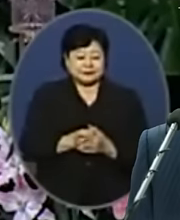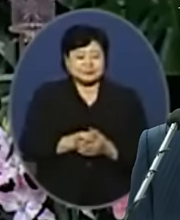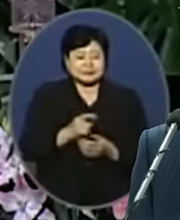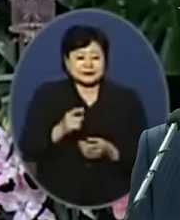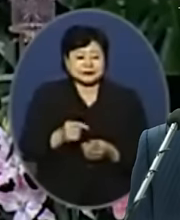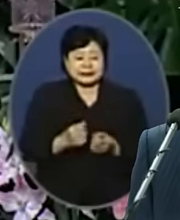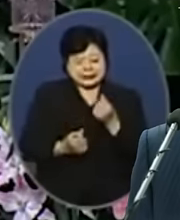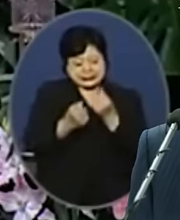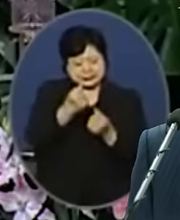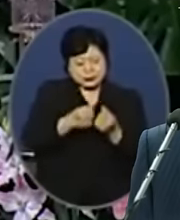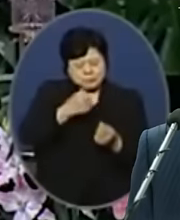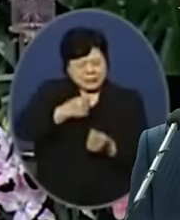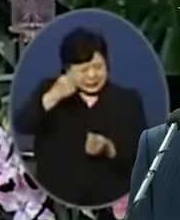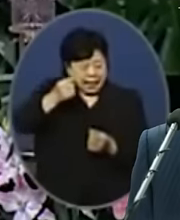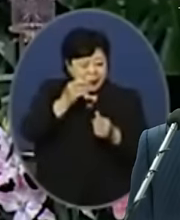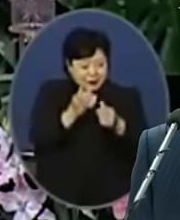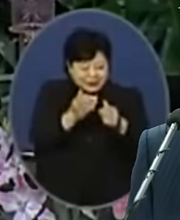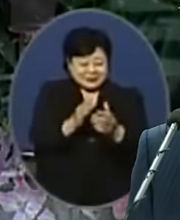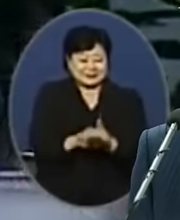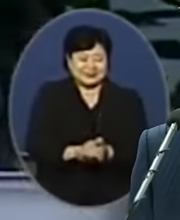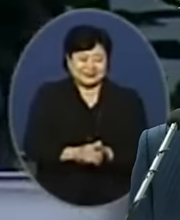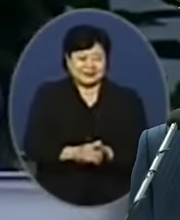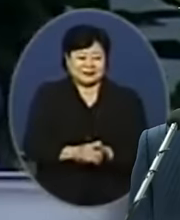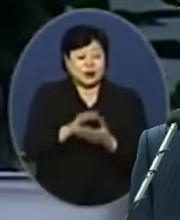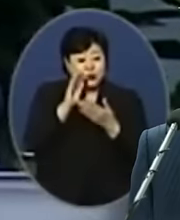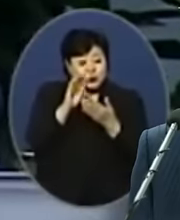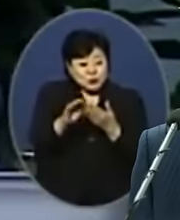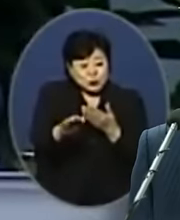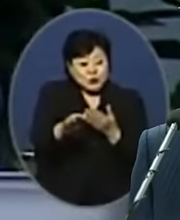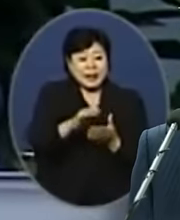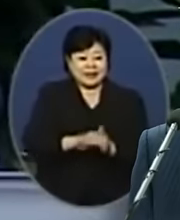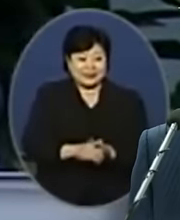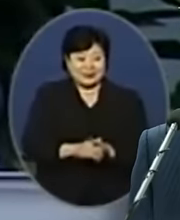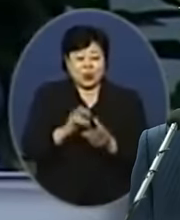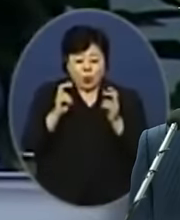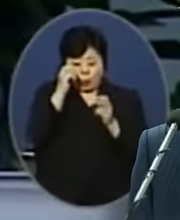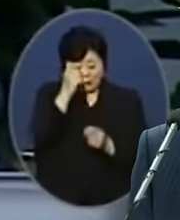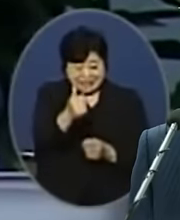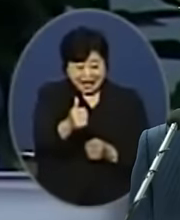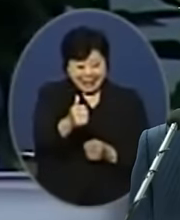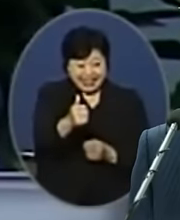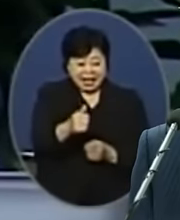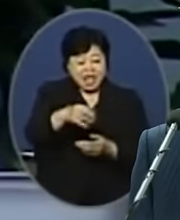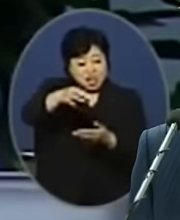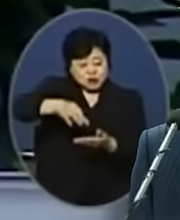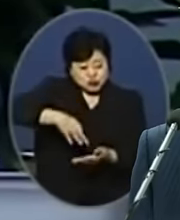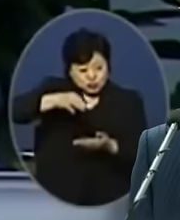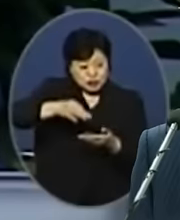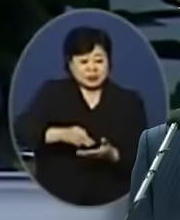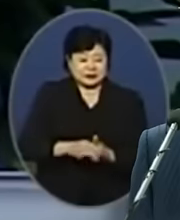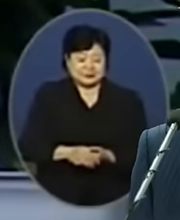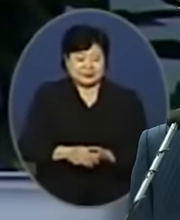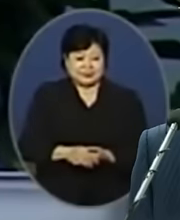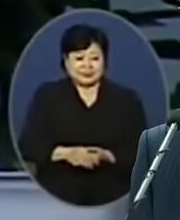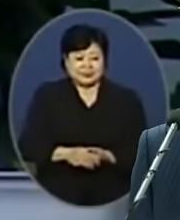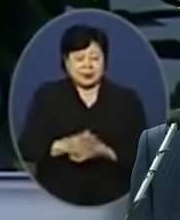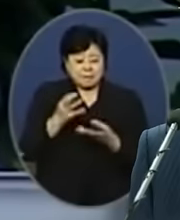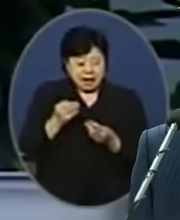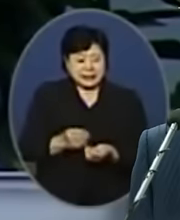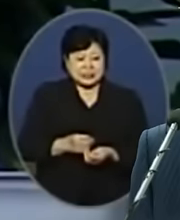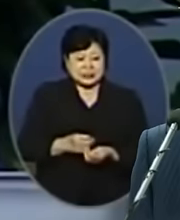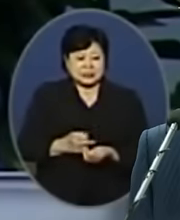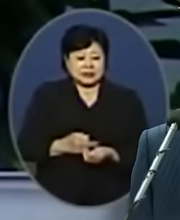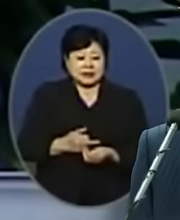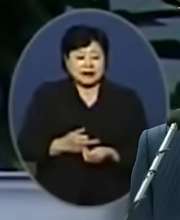설득해서 꿈을 가지라고 한 이후에 그 회사의 수익이 많아져서 다들